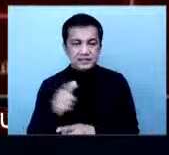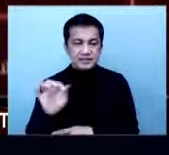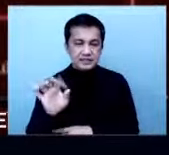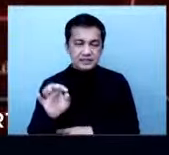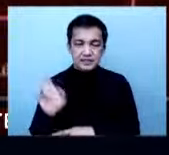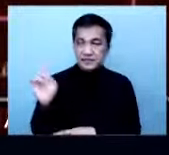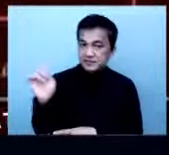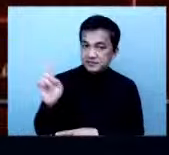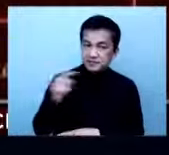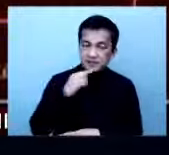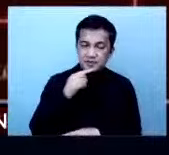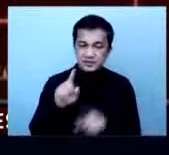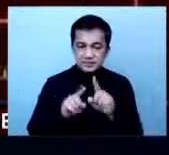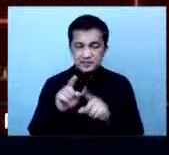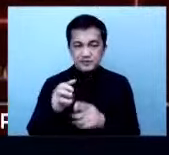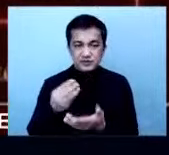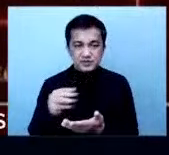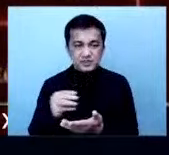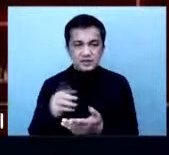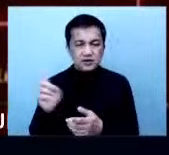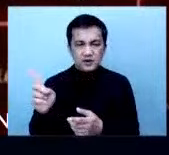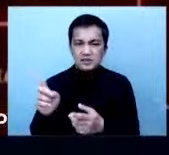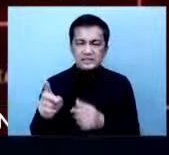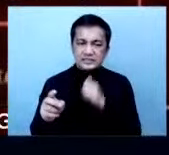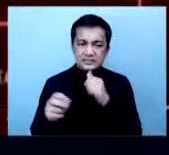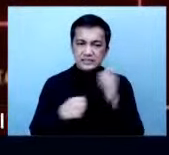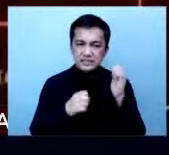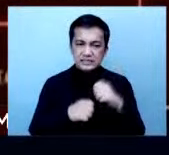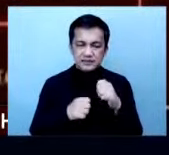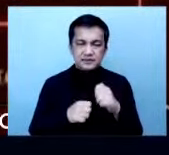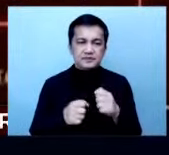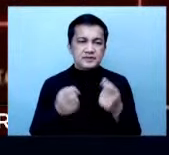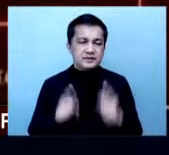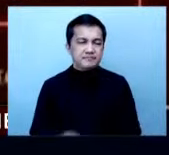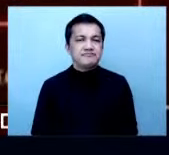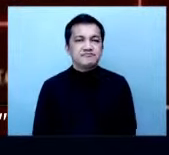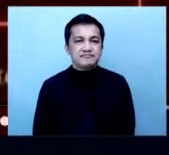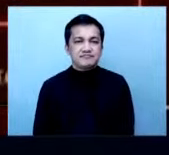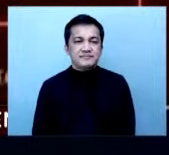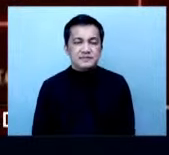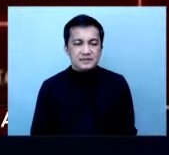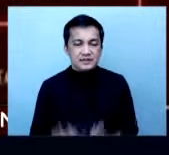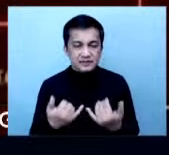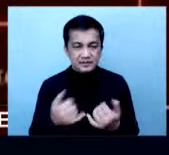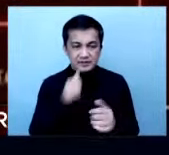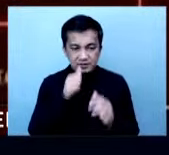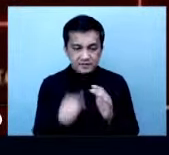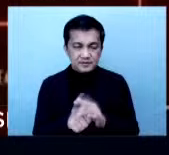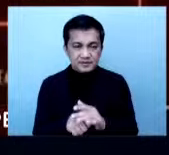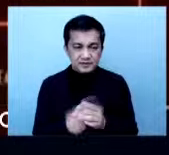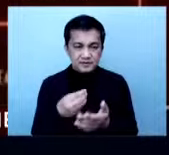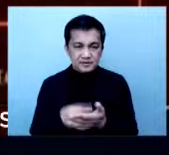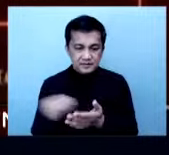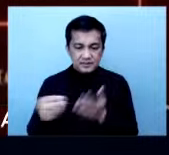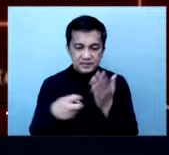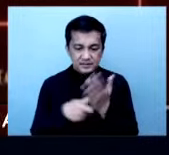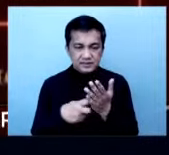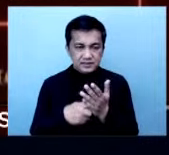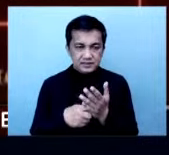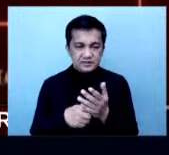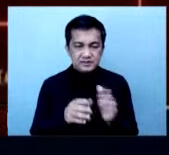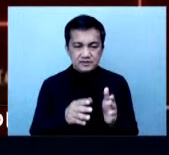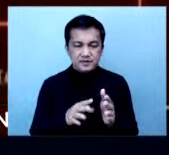Music PH dahil yan sa hindi inaasahang pangyayari sa ngayon itago raw muna ang mga nabiling ticket para sa reschedule